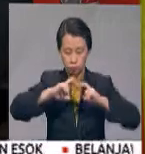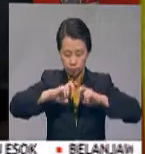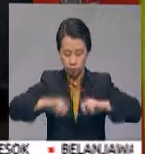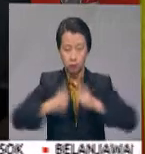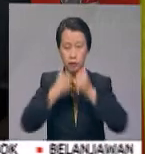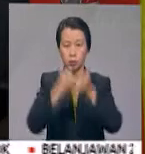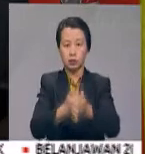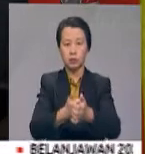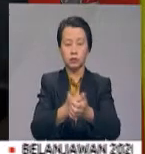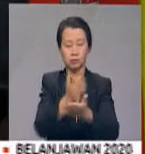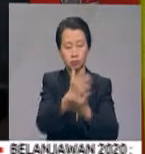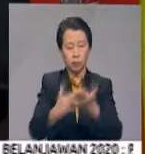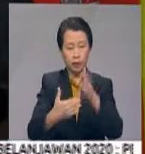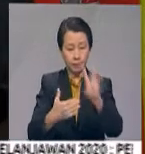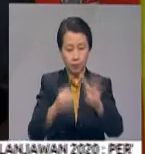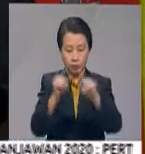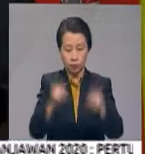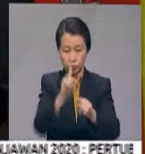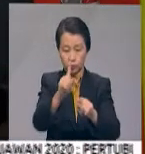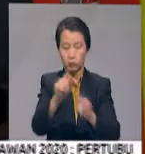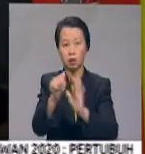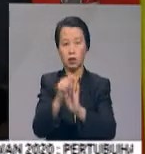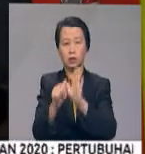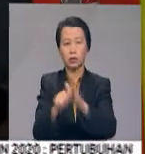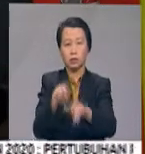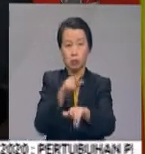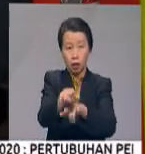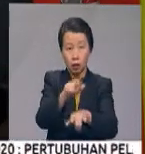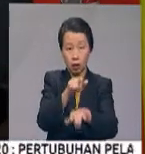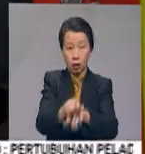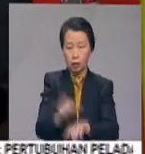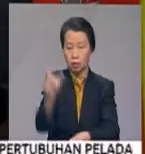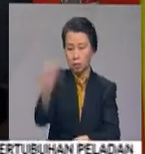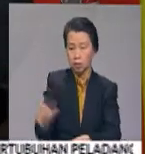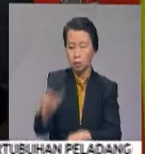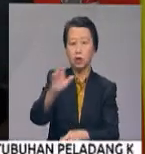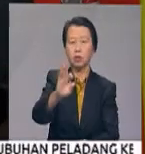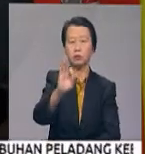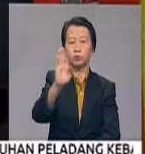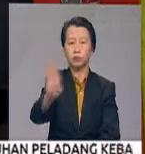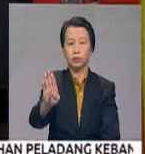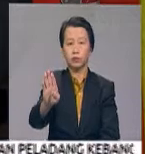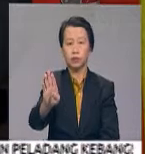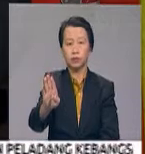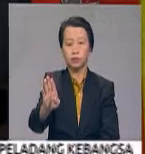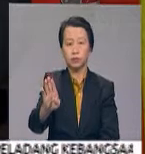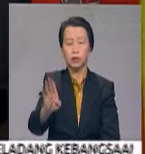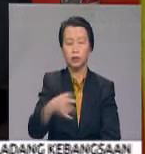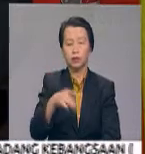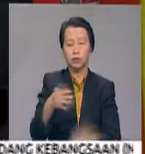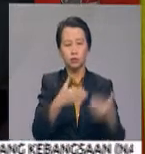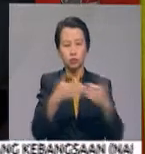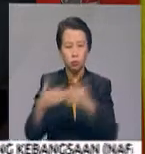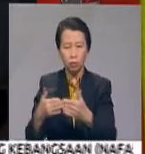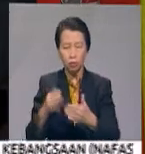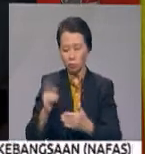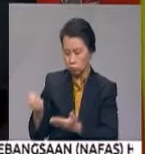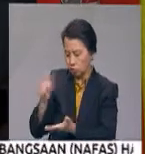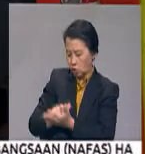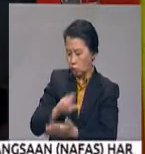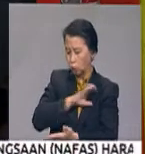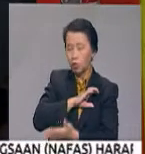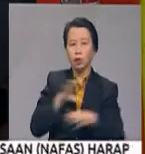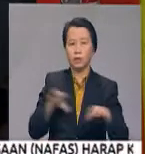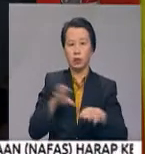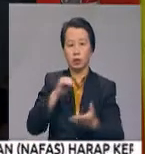mengikut seksyen 41 akta hasutan terhadap pemilik akaun FB berkenaan susulan satu laporan polis yang